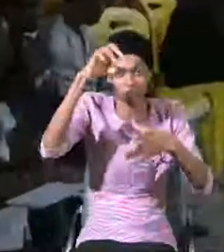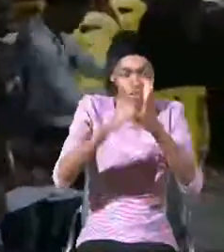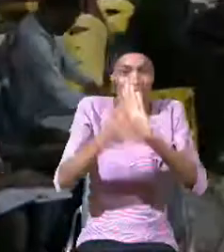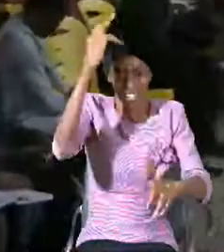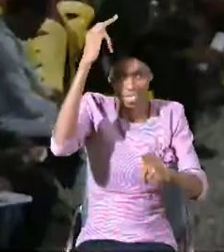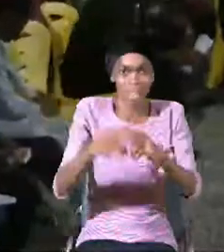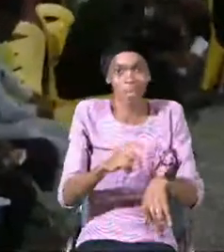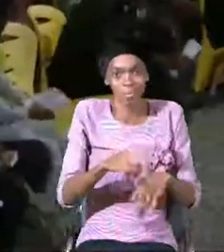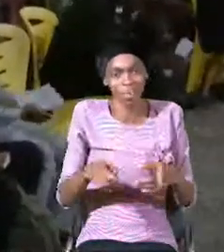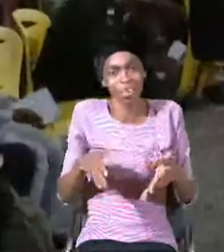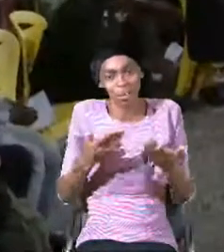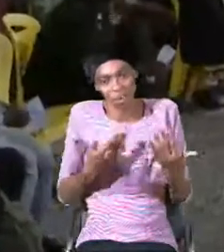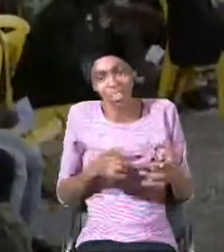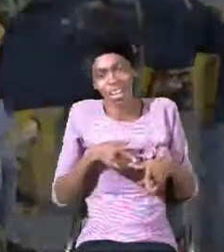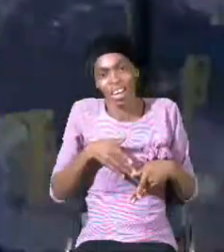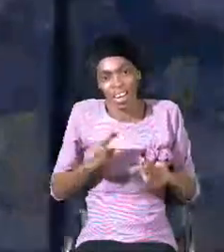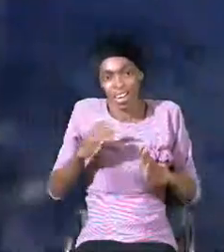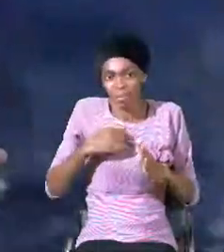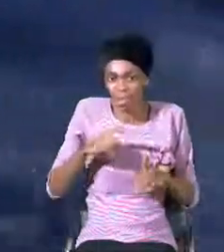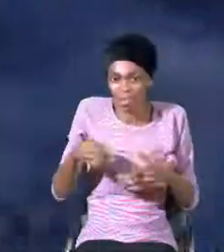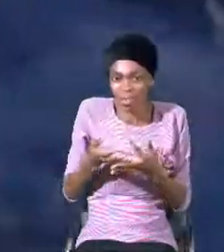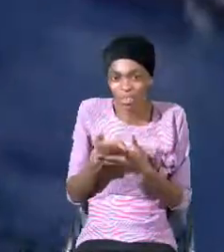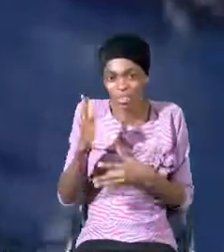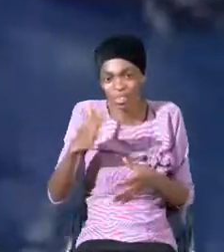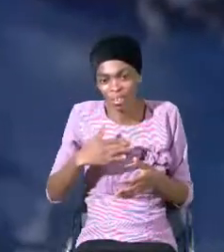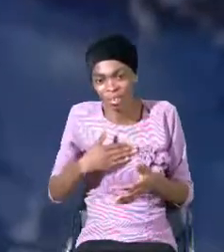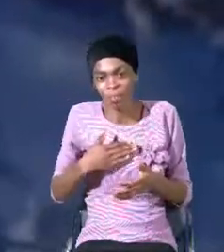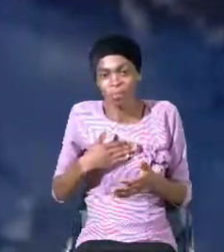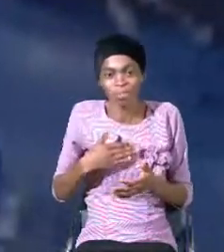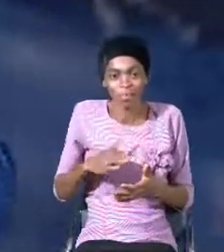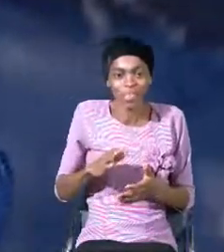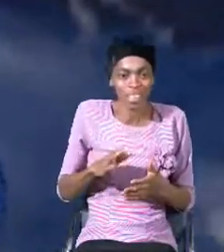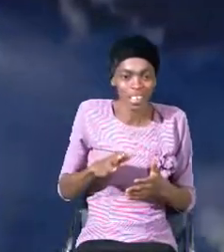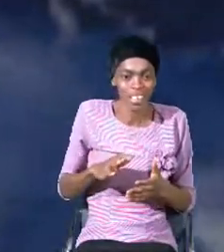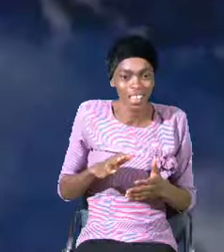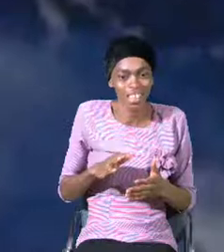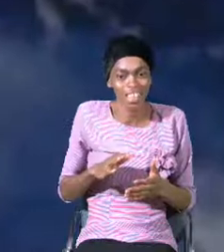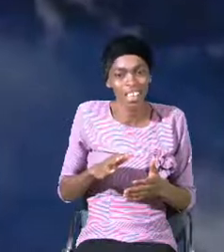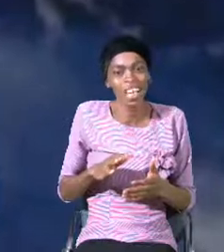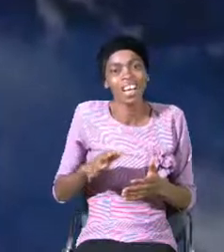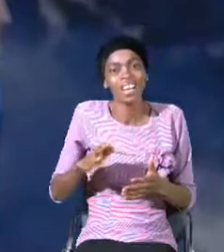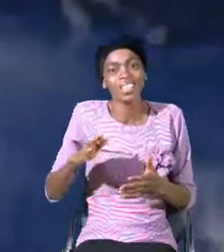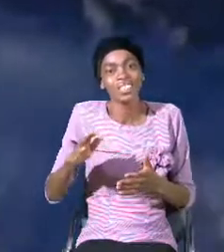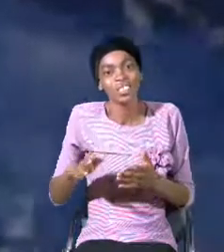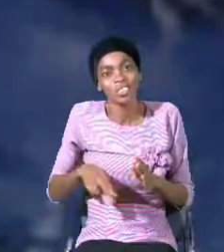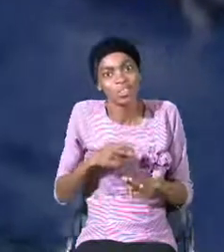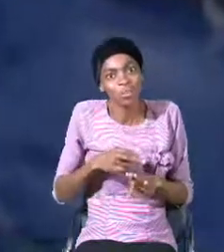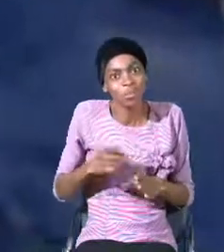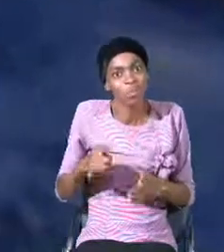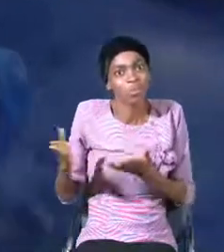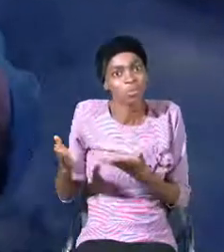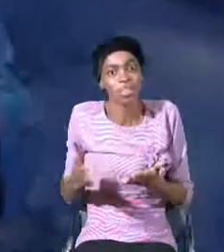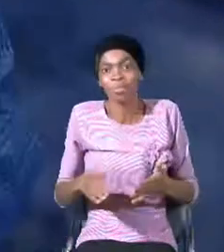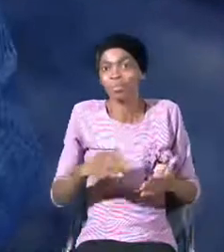Mais laissez-moi finir mes choses habituelles pour apporter des choses spéciales aux